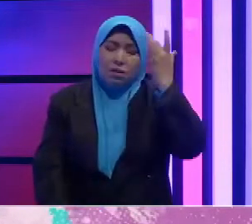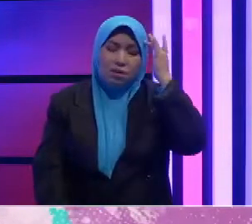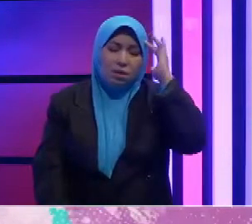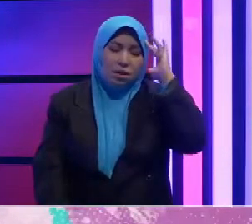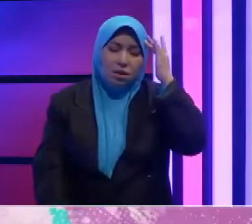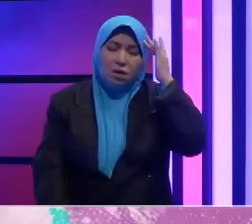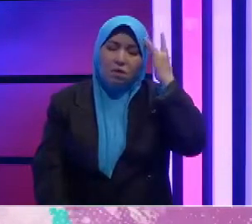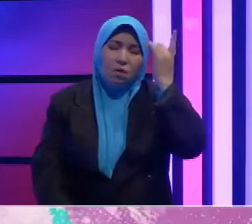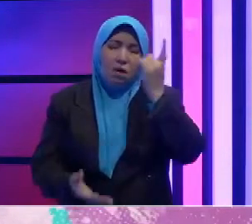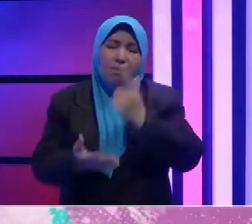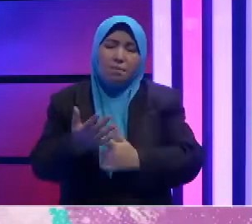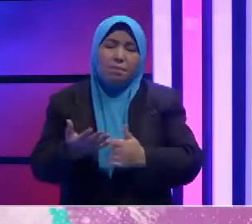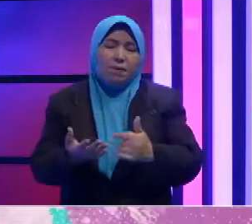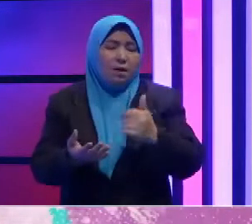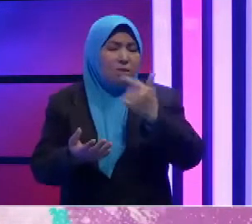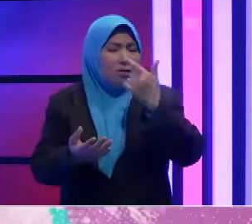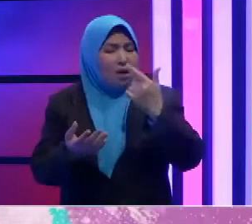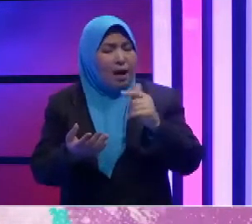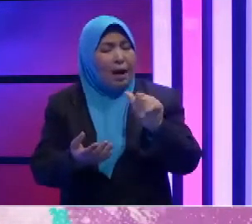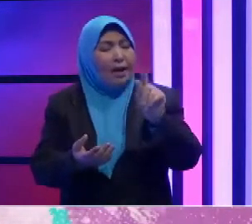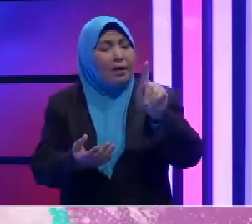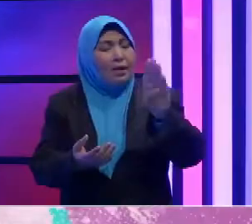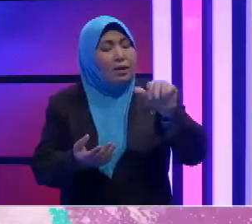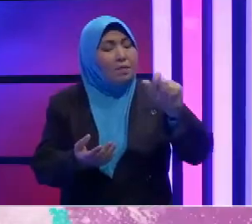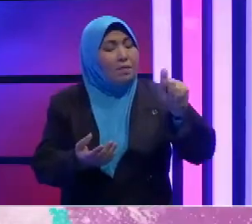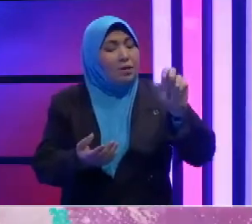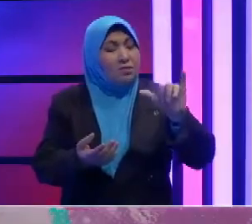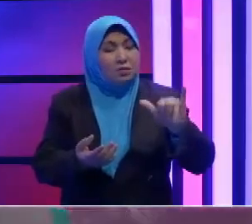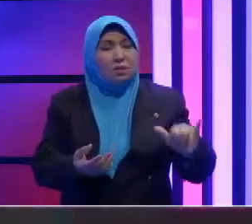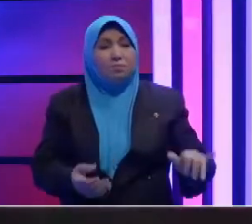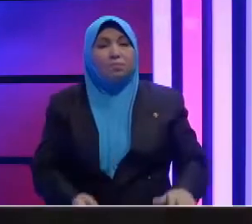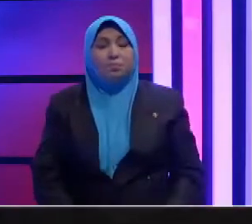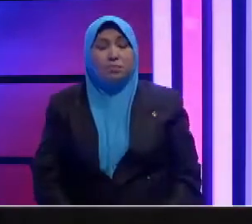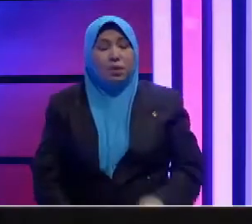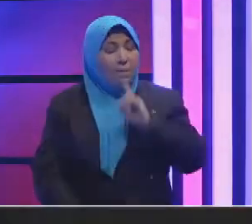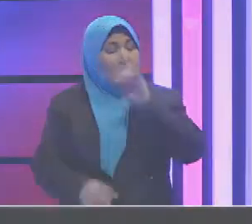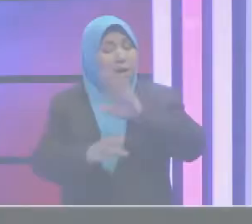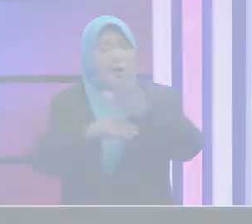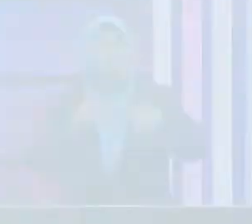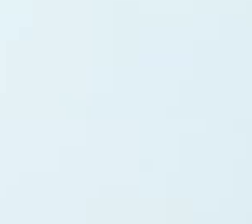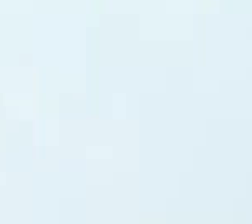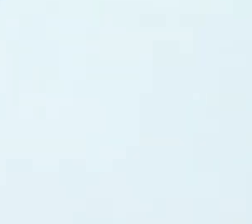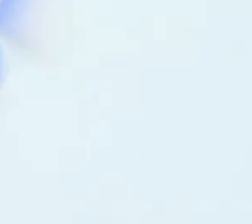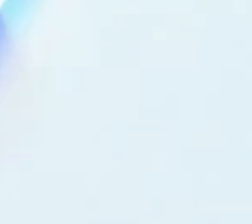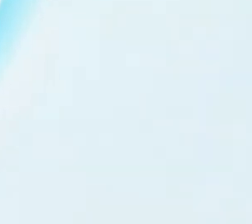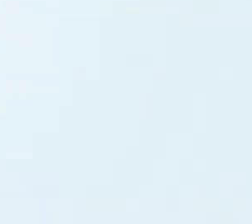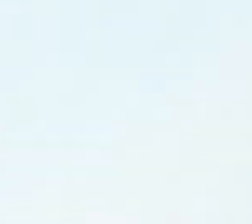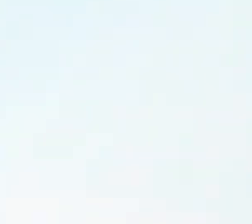تجهلون. صدق الله العظيم.